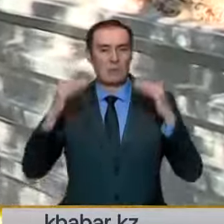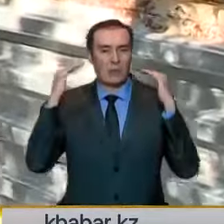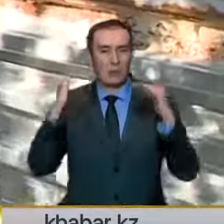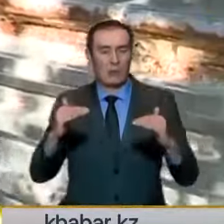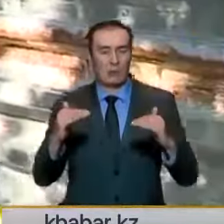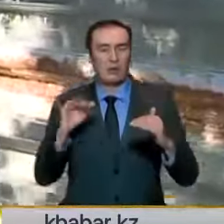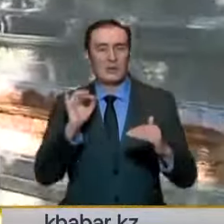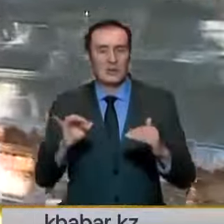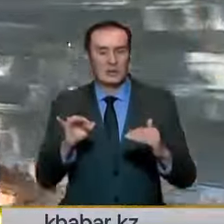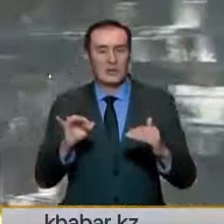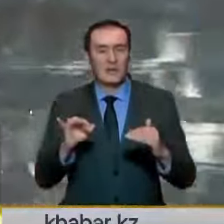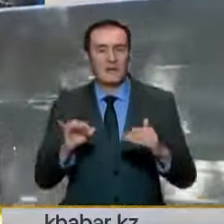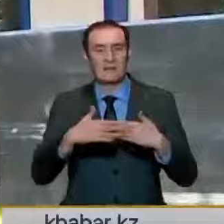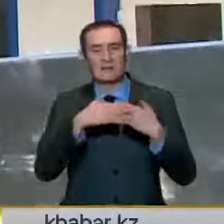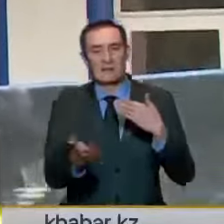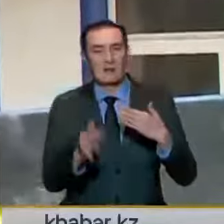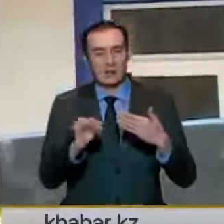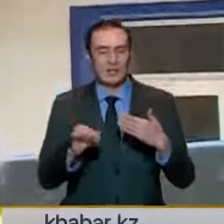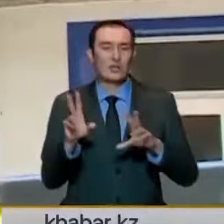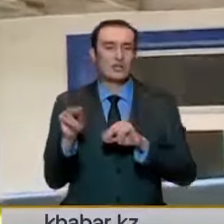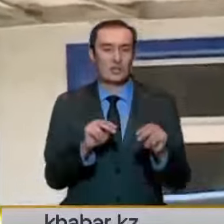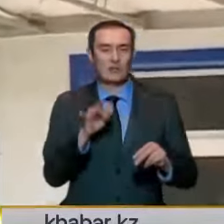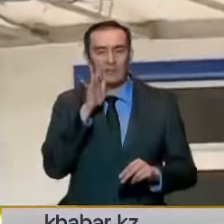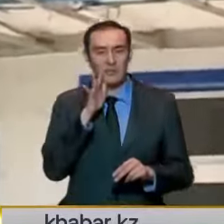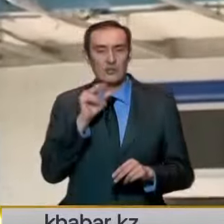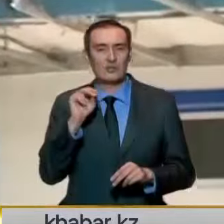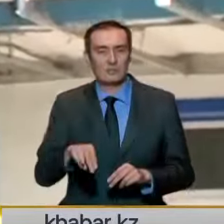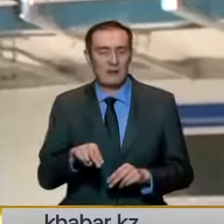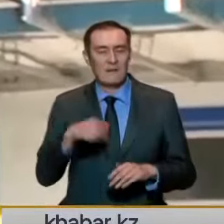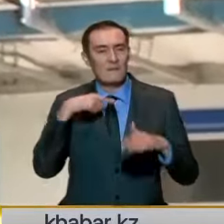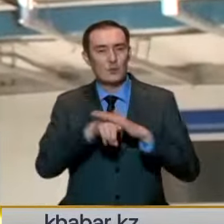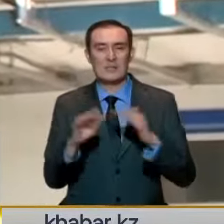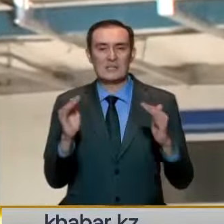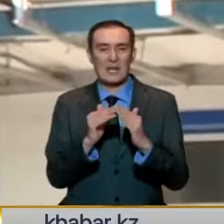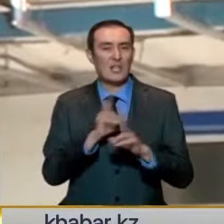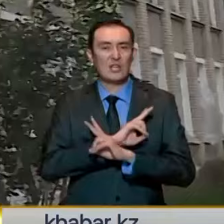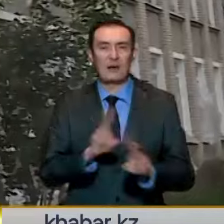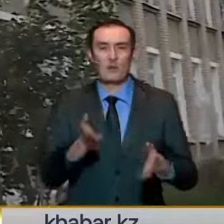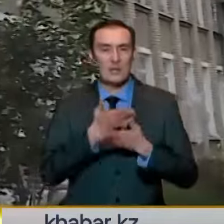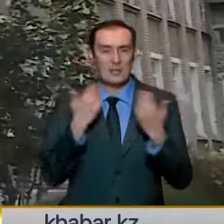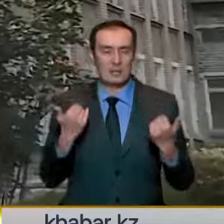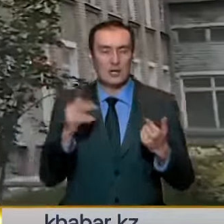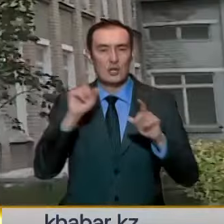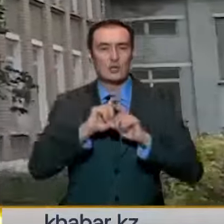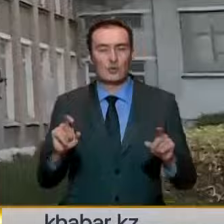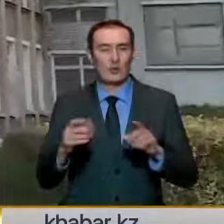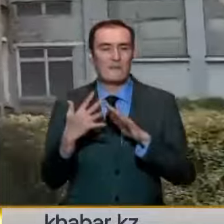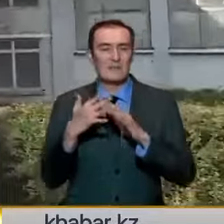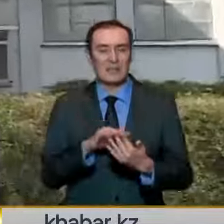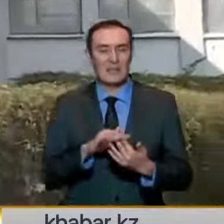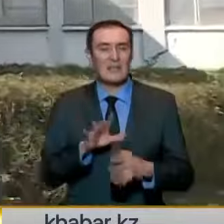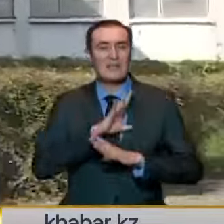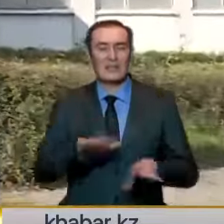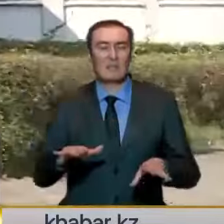потолок и внешняя стена. К счастью, на момент происшествия внутри здания никого не было. Школа в селе Новонижинка не